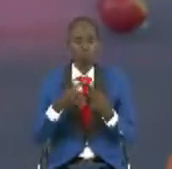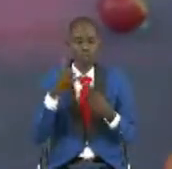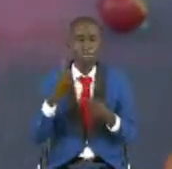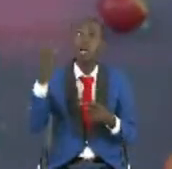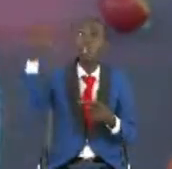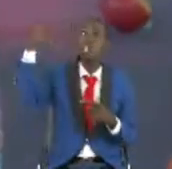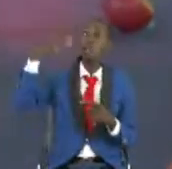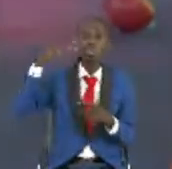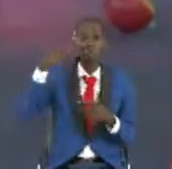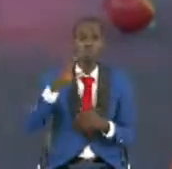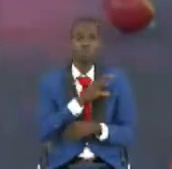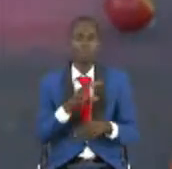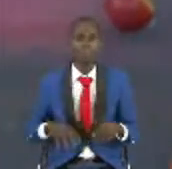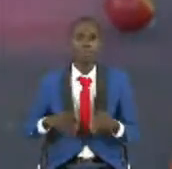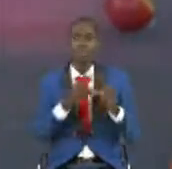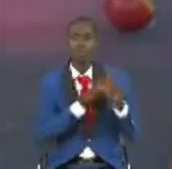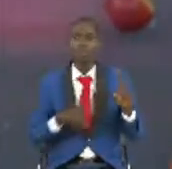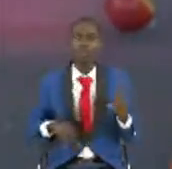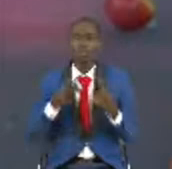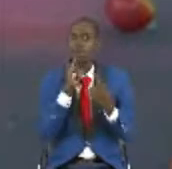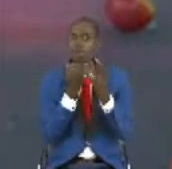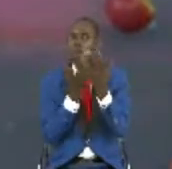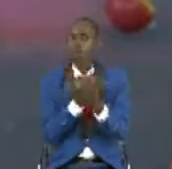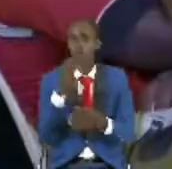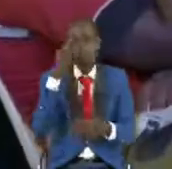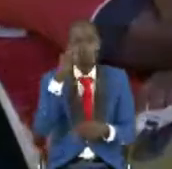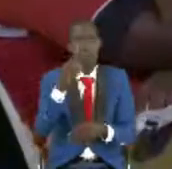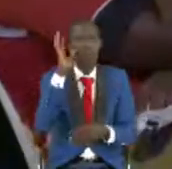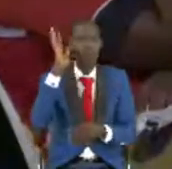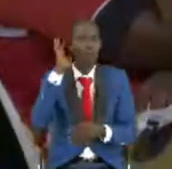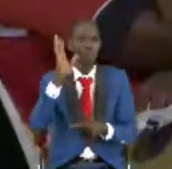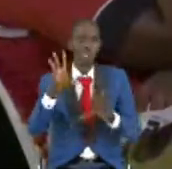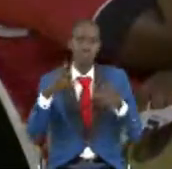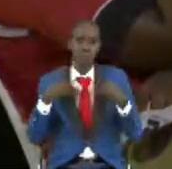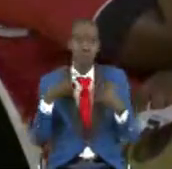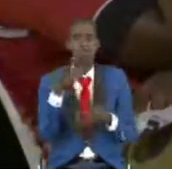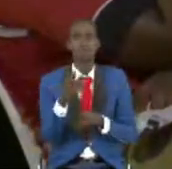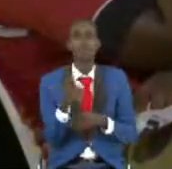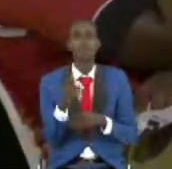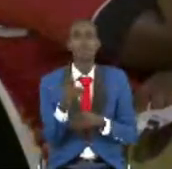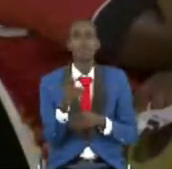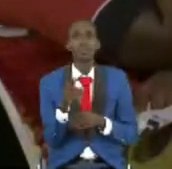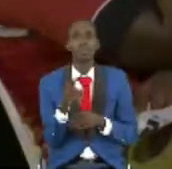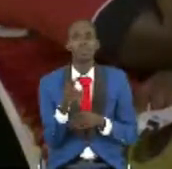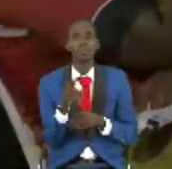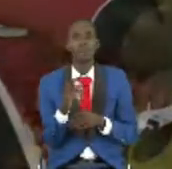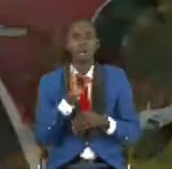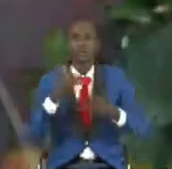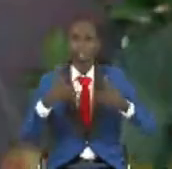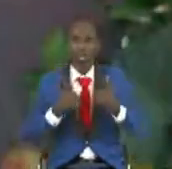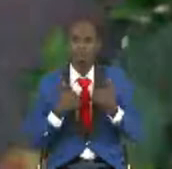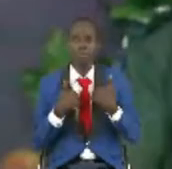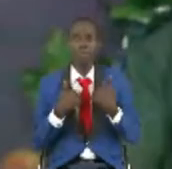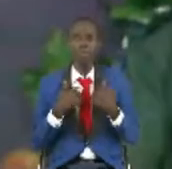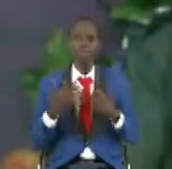Christ, le Seigneur t'attend. Il va te recevoir. Je t'ai exaucé. Au temps